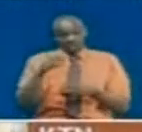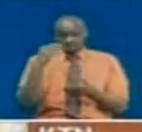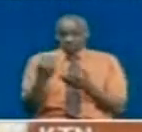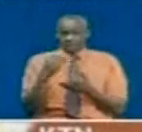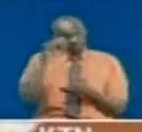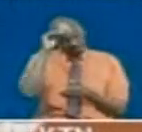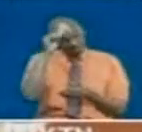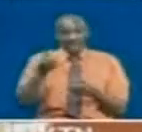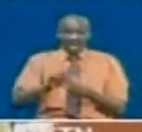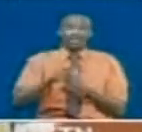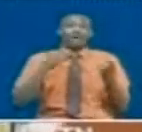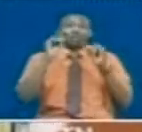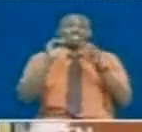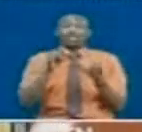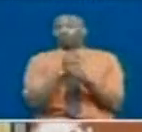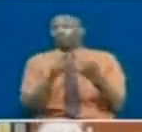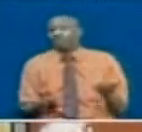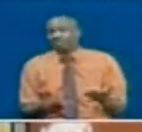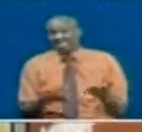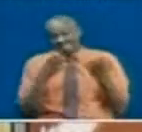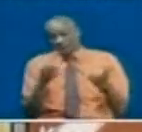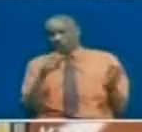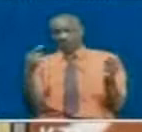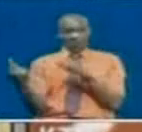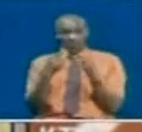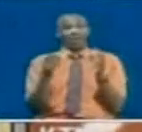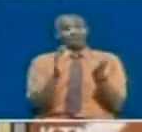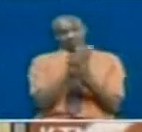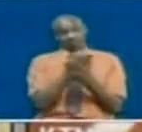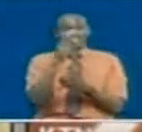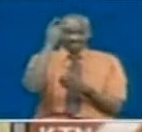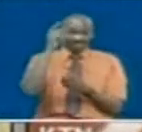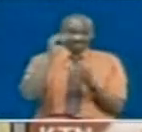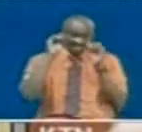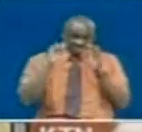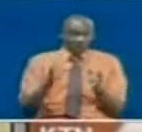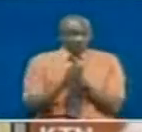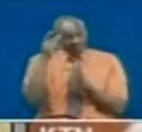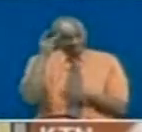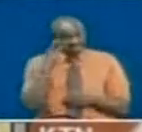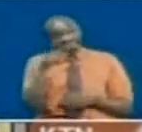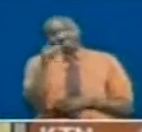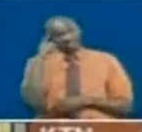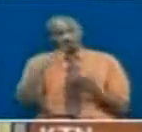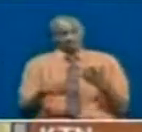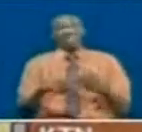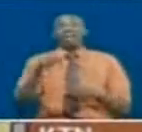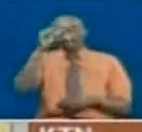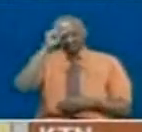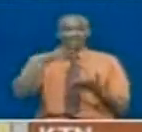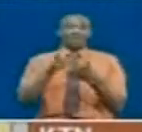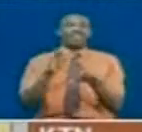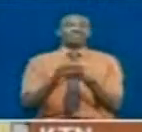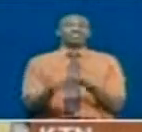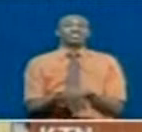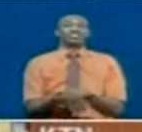walimu? Mgogoro kati ya wazazi na walimu hautaepukika, kwa kuwa wazazi watakuwa na fikra kuwa serikali inalipa.